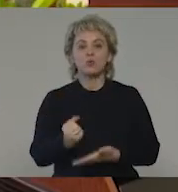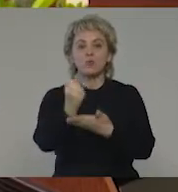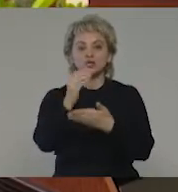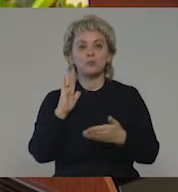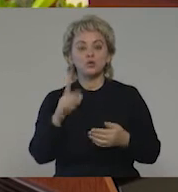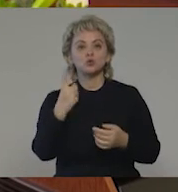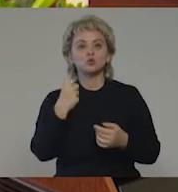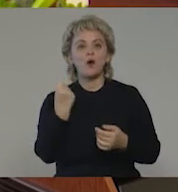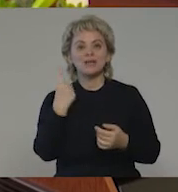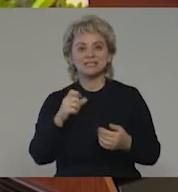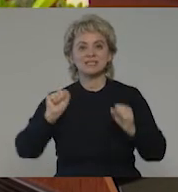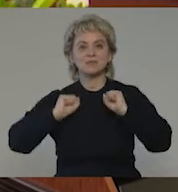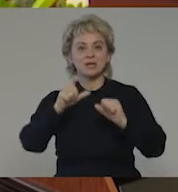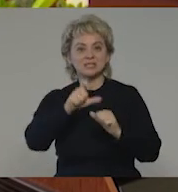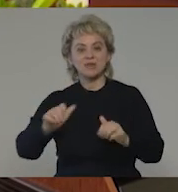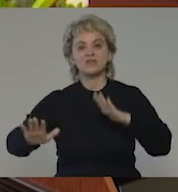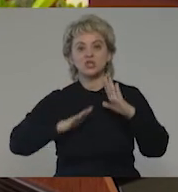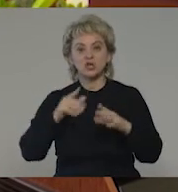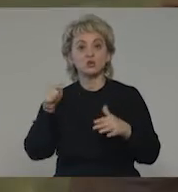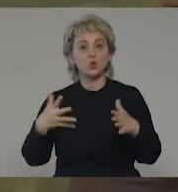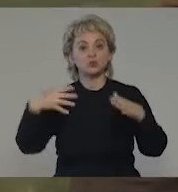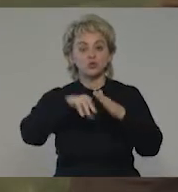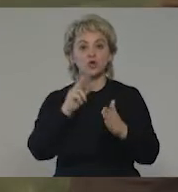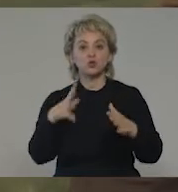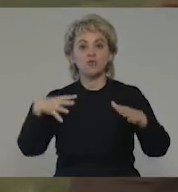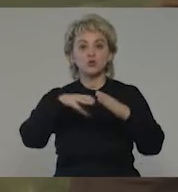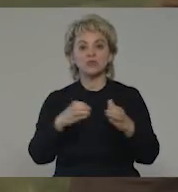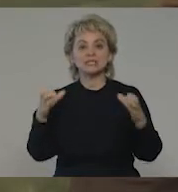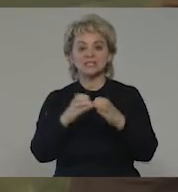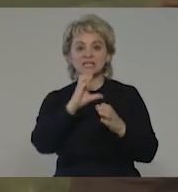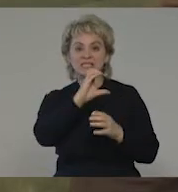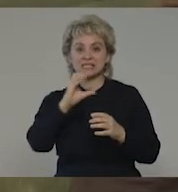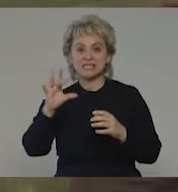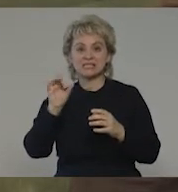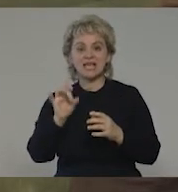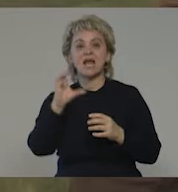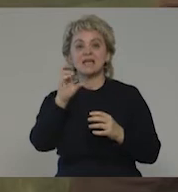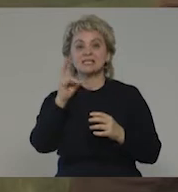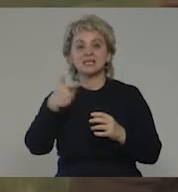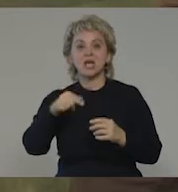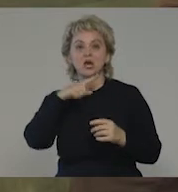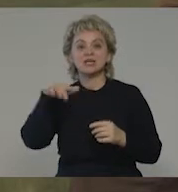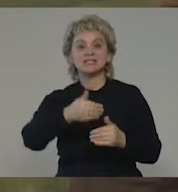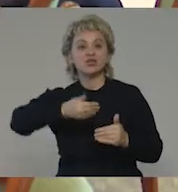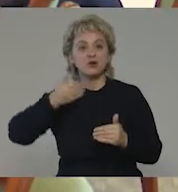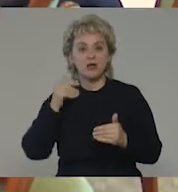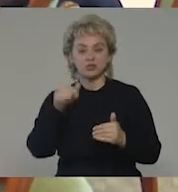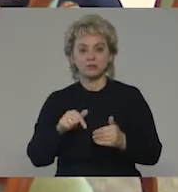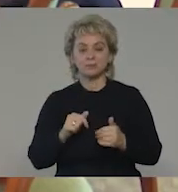такую поддержку претендуют 111 спортсменов и тренеров, в том числе те, кто входил в сборные СССР, СНГ и России